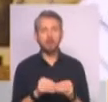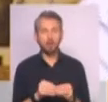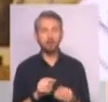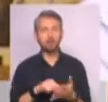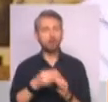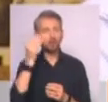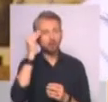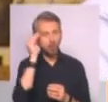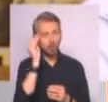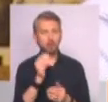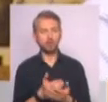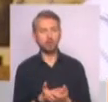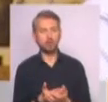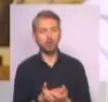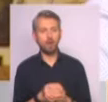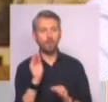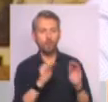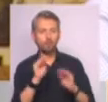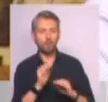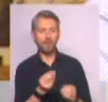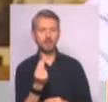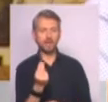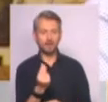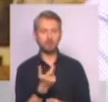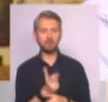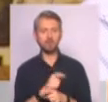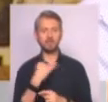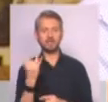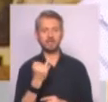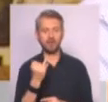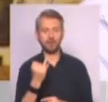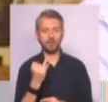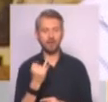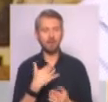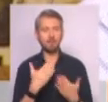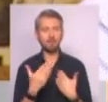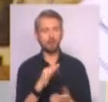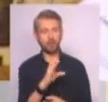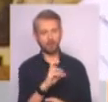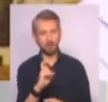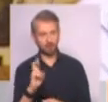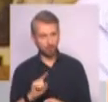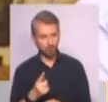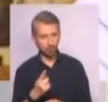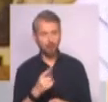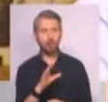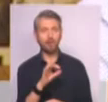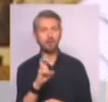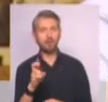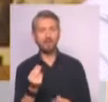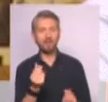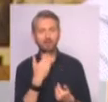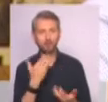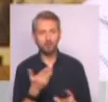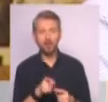точки зору формування тарифів, більш якби є цікава підхід ОСББ. Чому? Тому що в ОСББ тарифу немає.